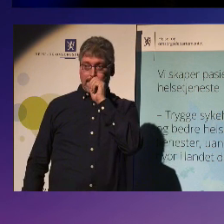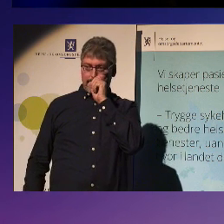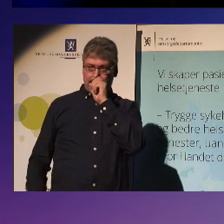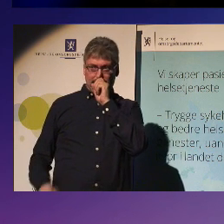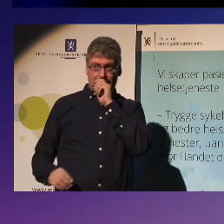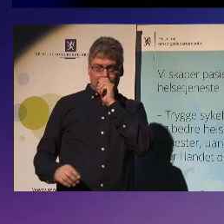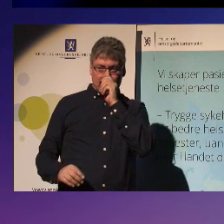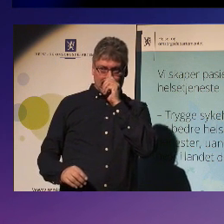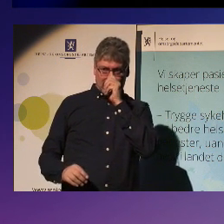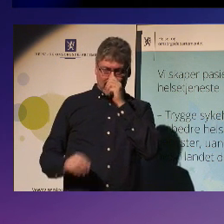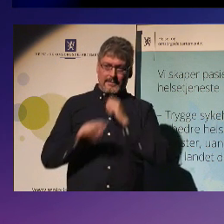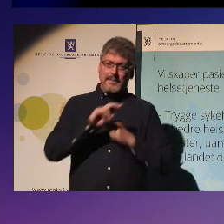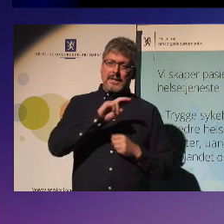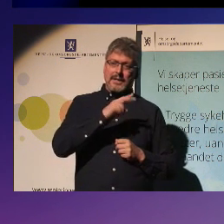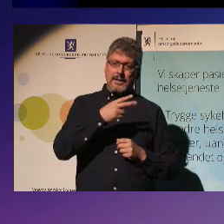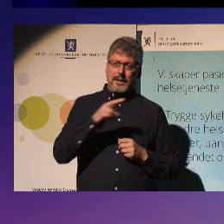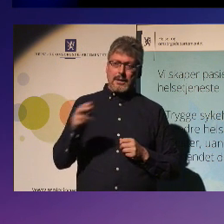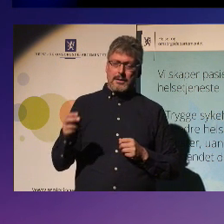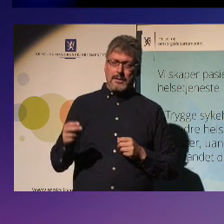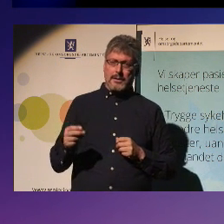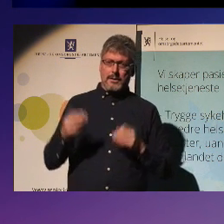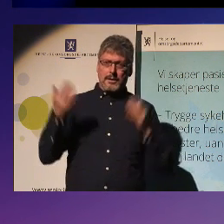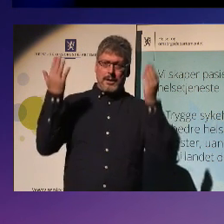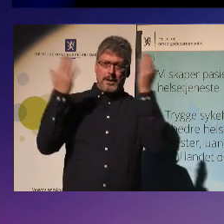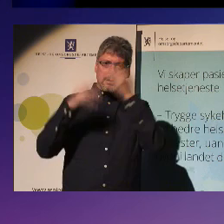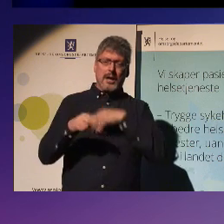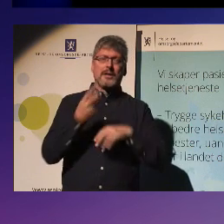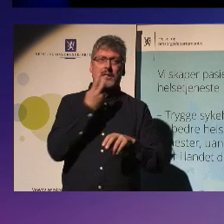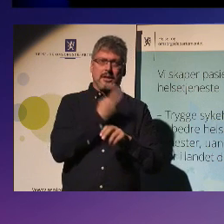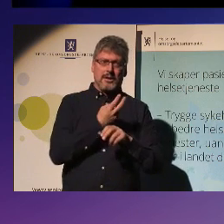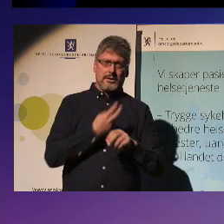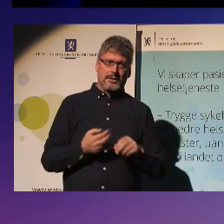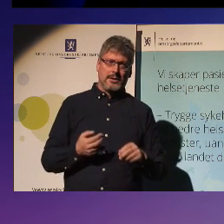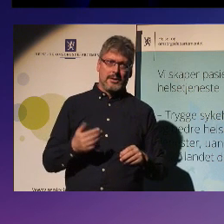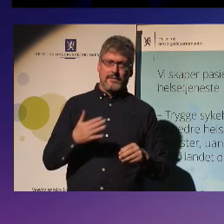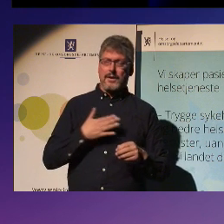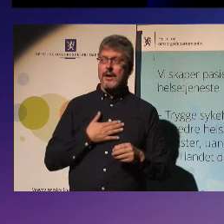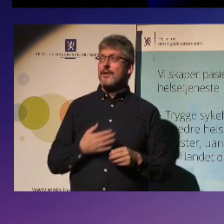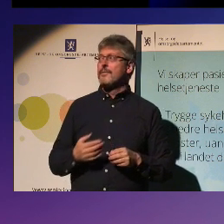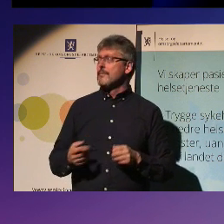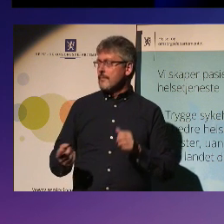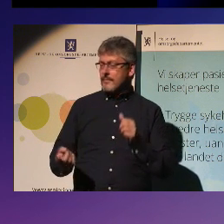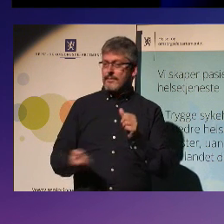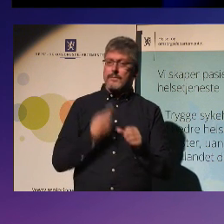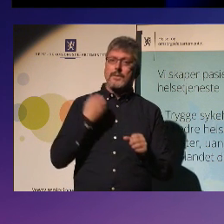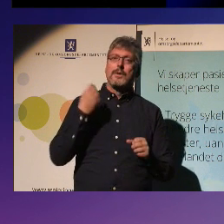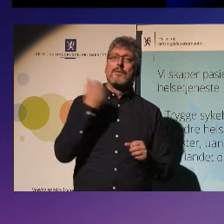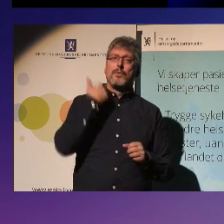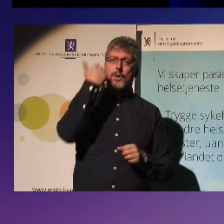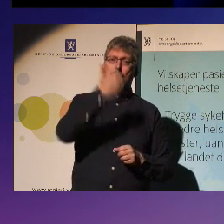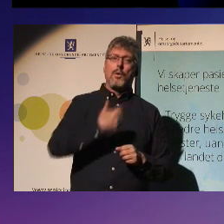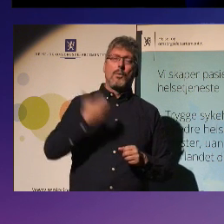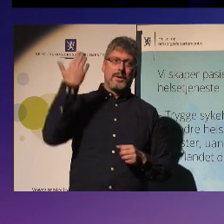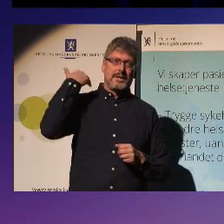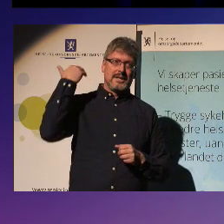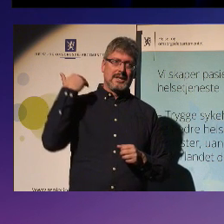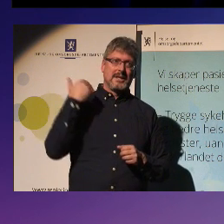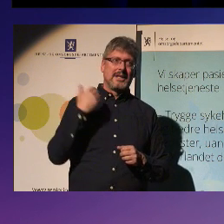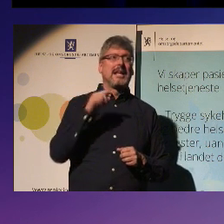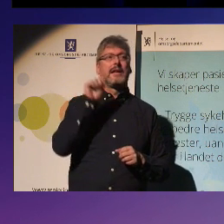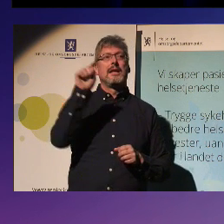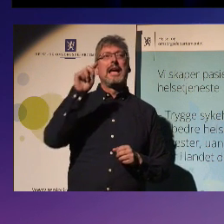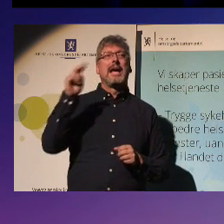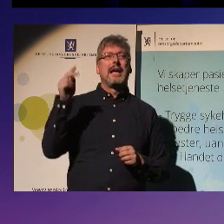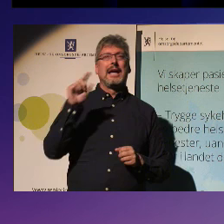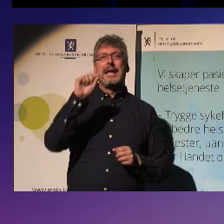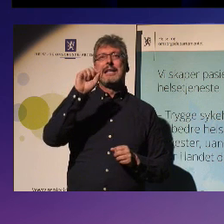Digitalt nattilsyn, det har vi også. Det startet for noen år siden med oppe i Selbu, som var veldig